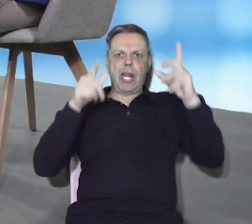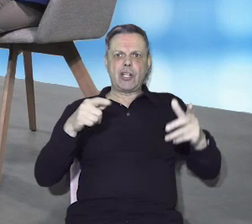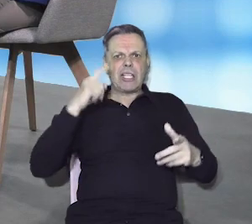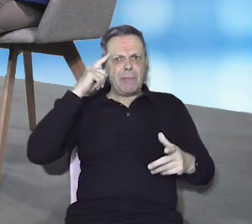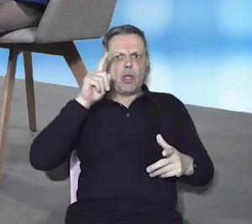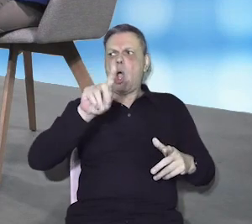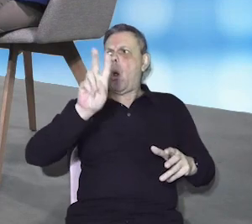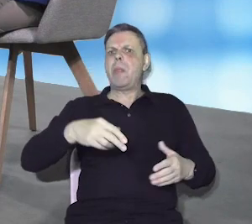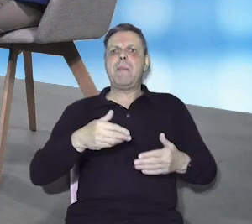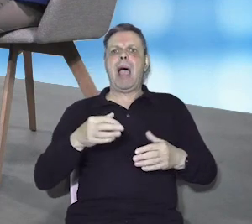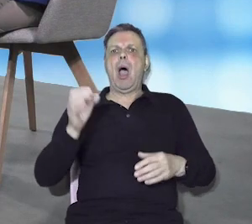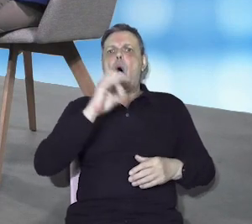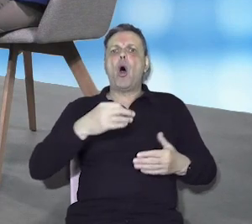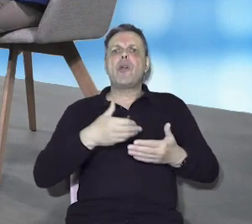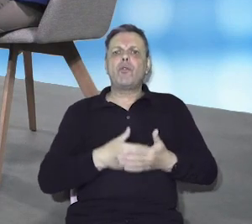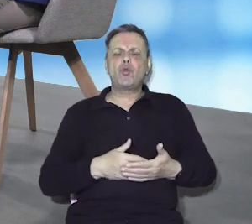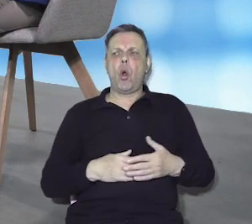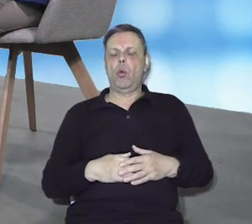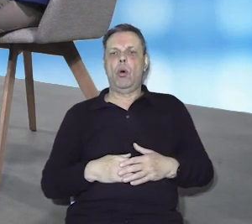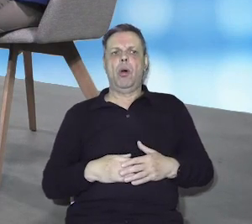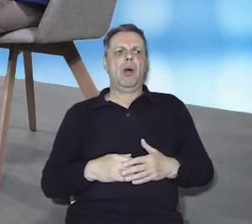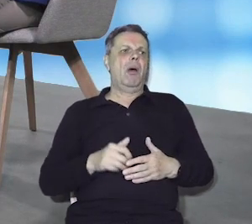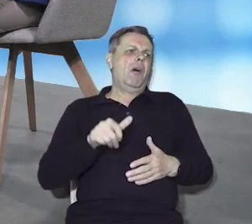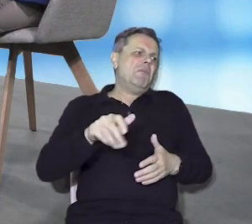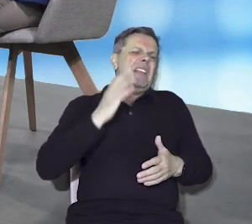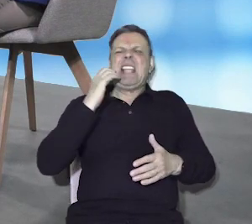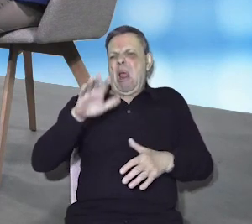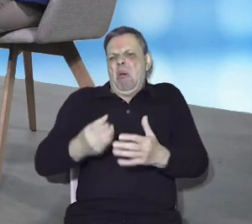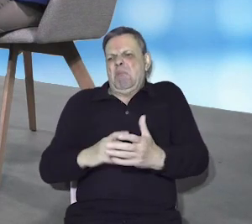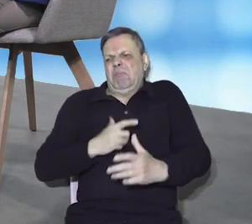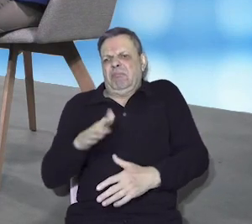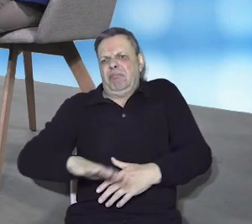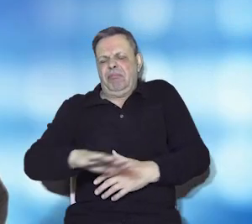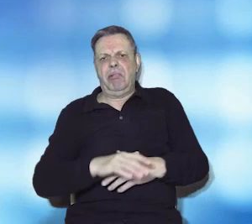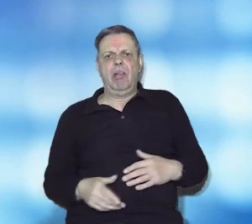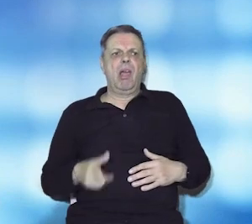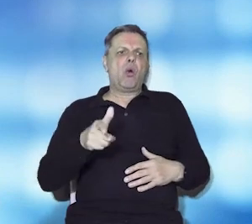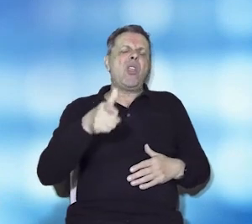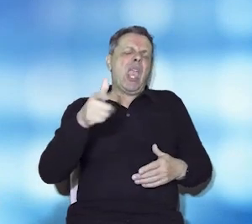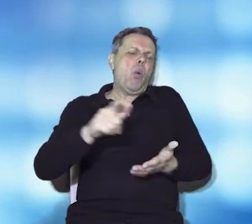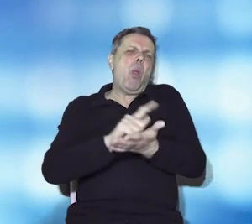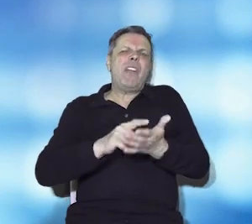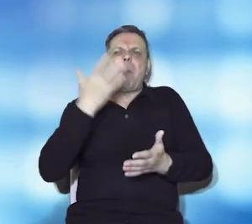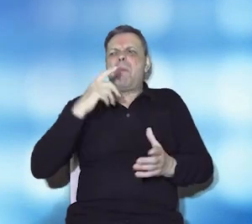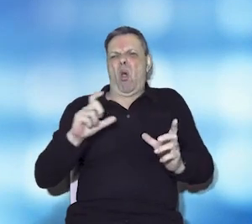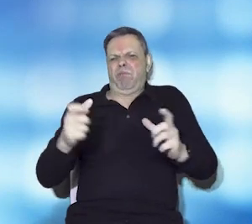osnovnu školu, ne više, on je iz jednog ruralnog kraja koji je bio tada privremeno